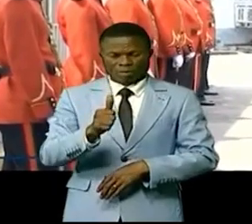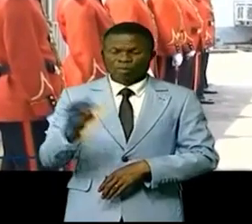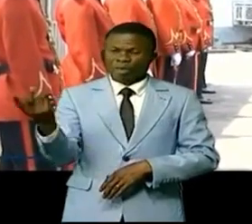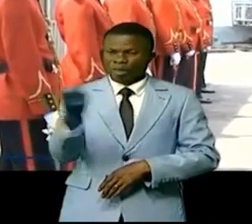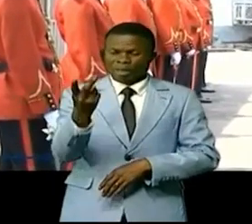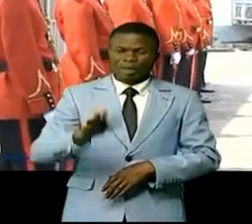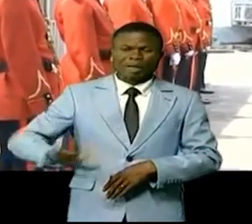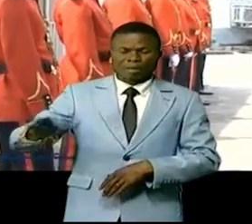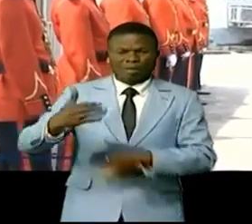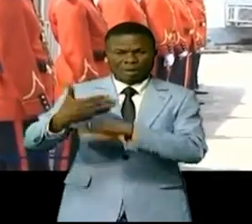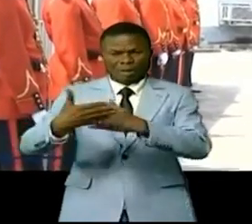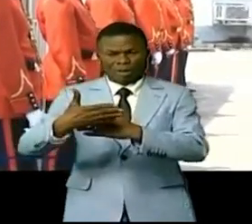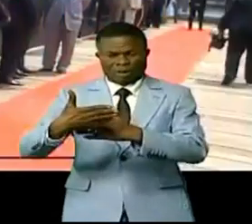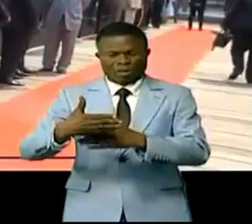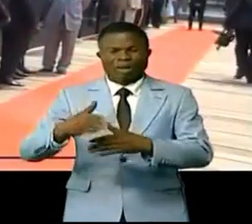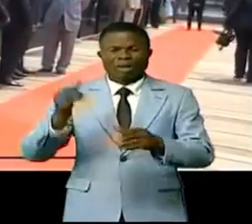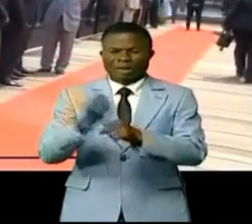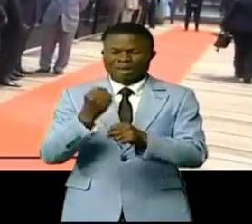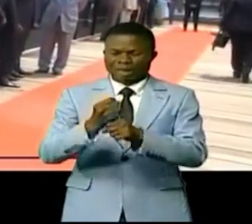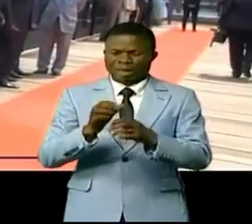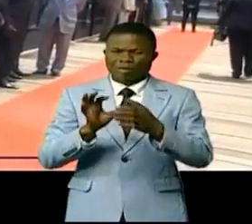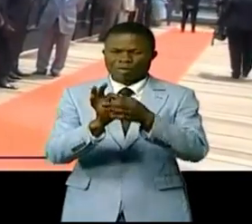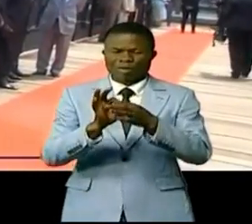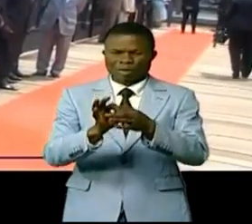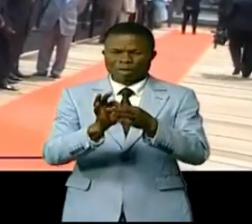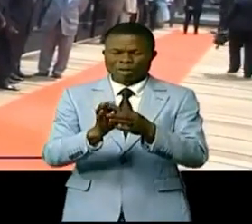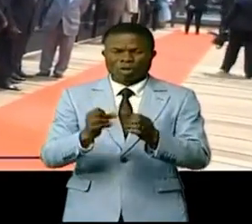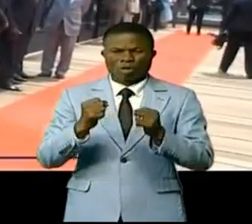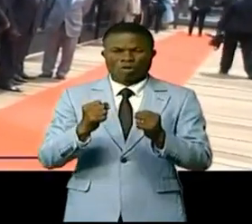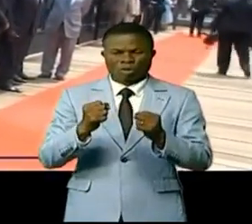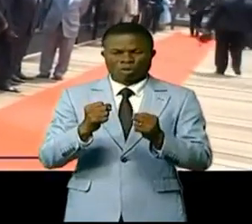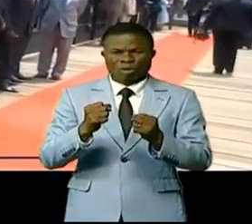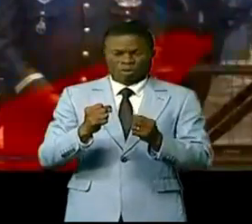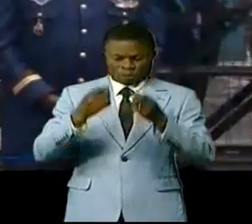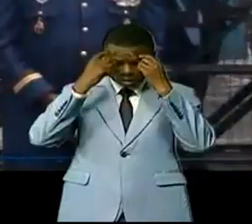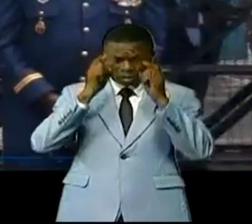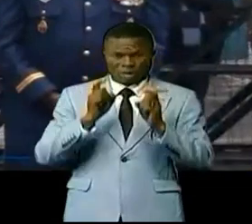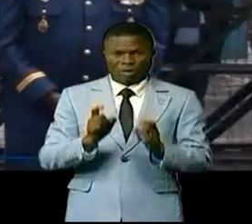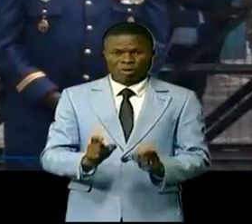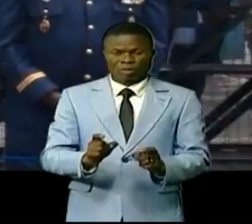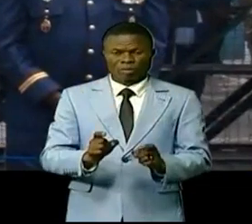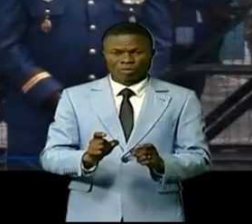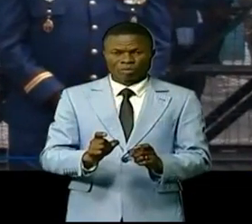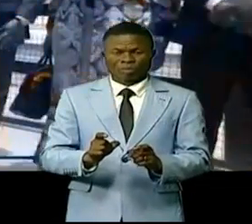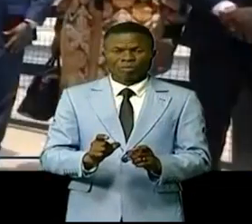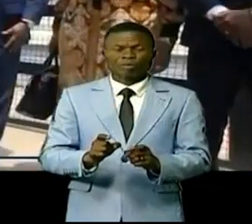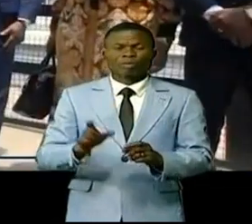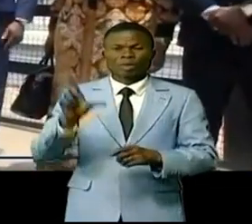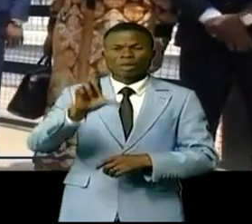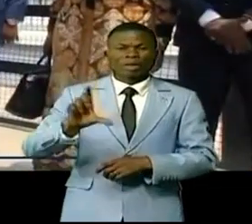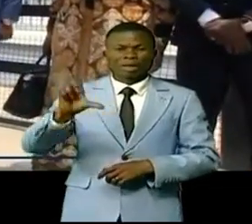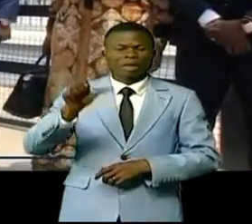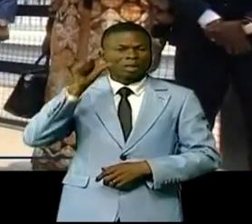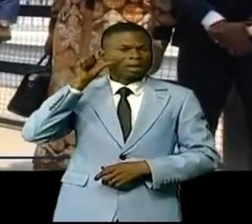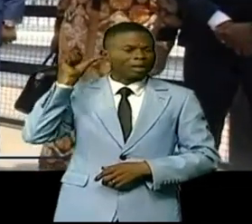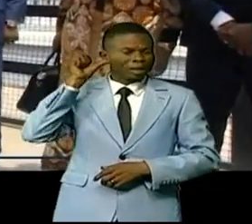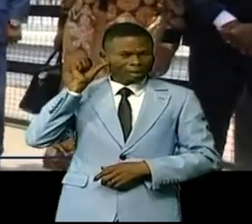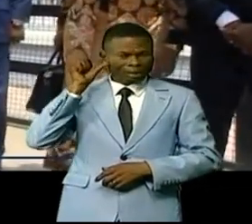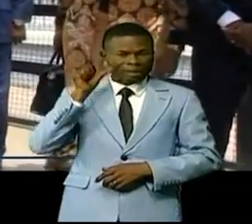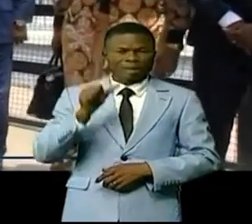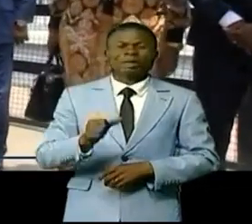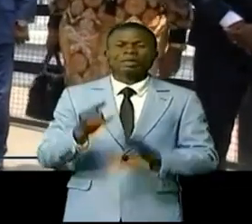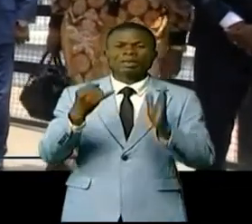qui développent depuis toujours de relations saines ont décidé de signer ce lundi 6 décembre 2021